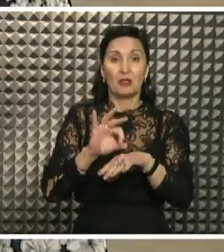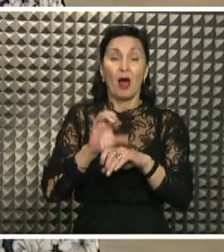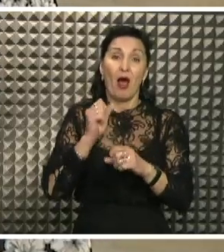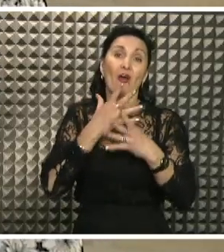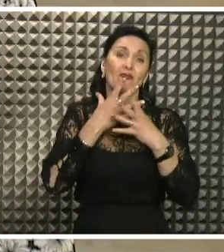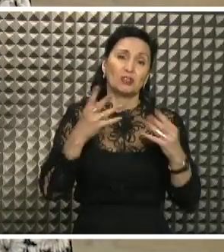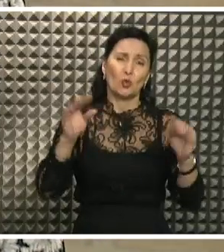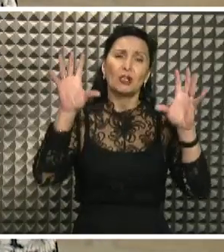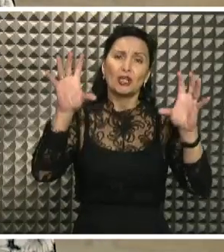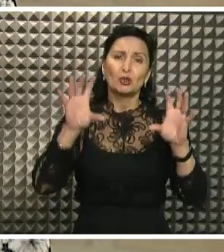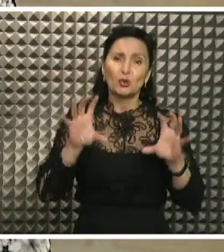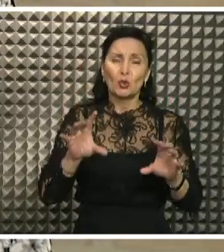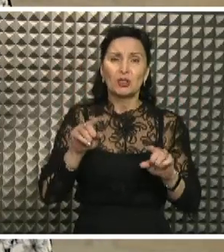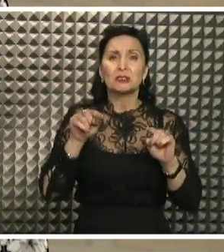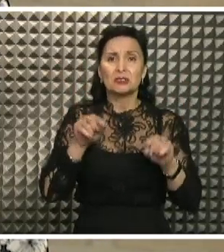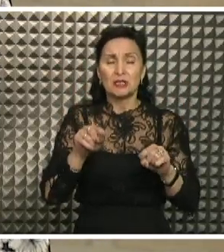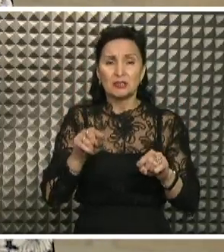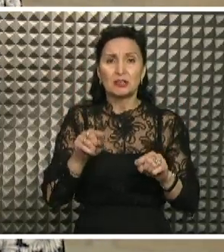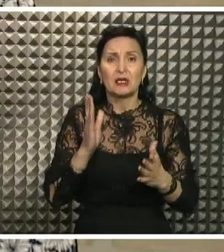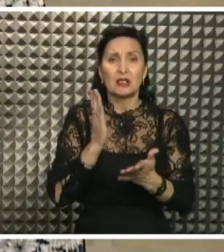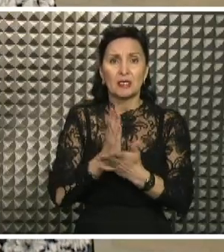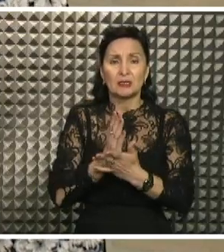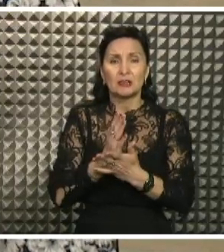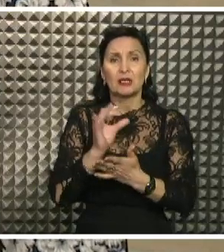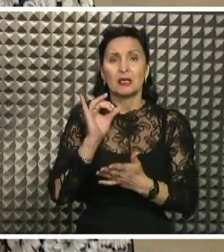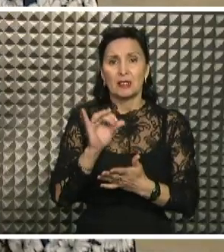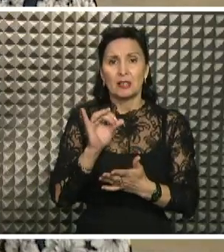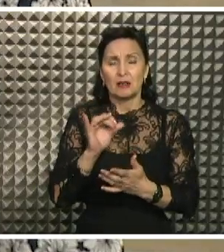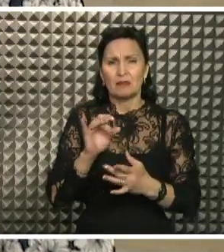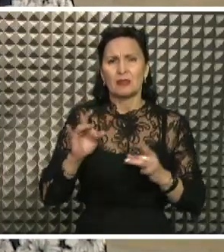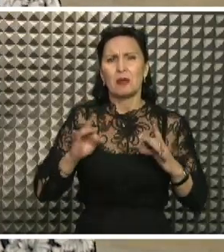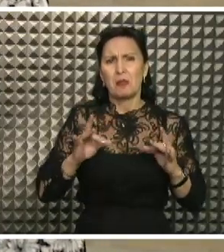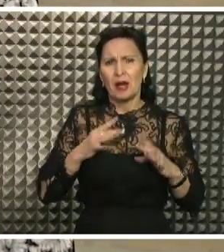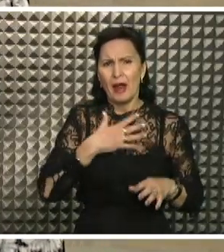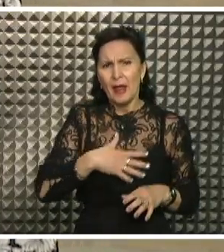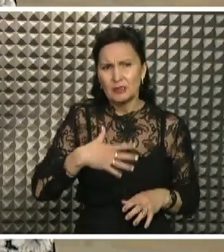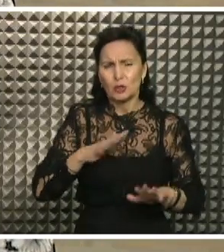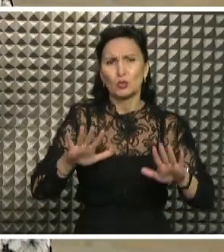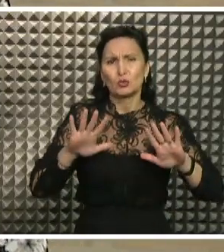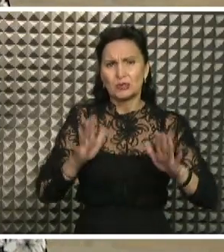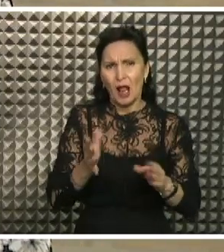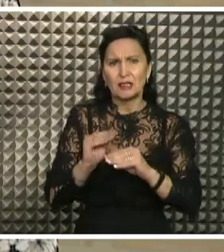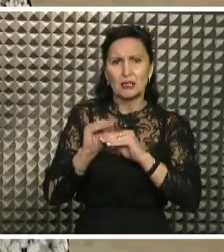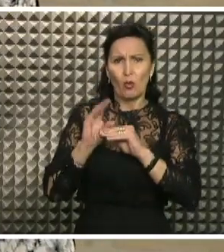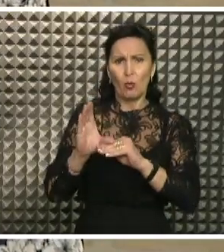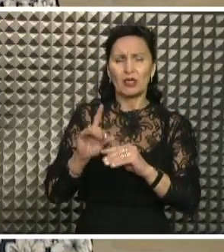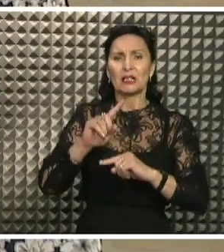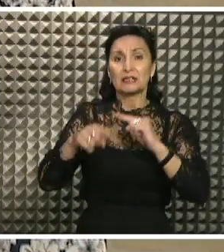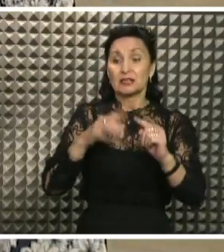весной традиционно здесь превалируют как раз же опять элементы депрессии и усталость, накопленная за